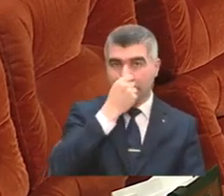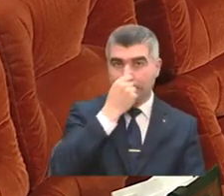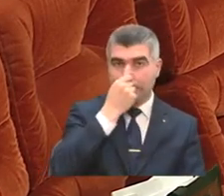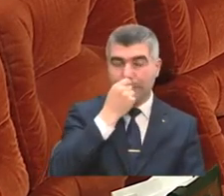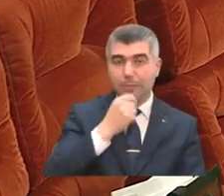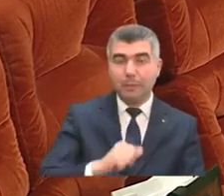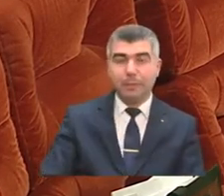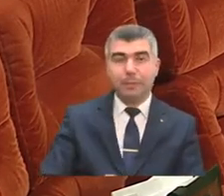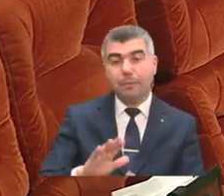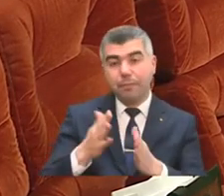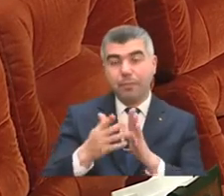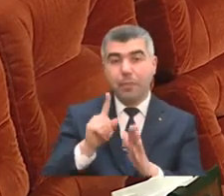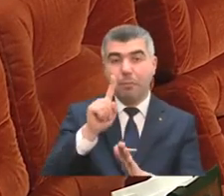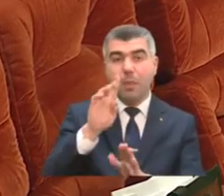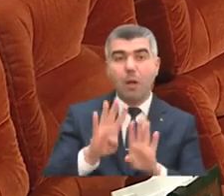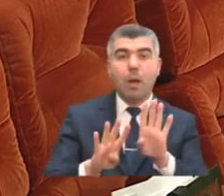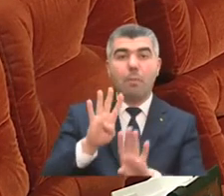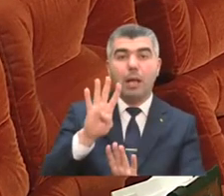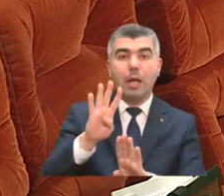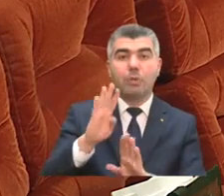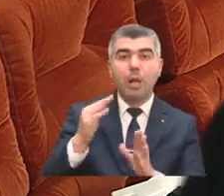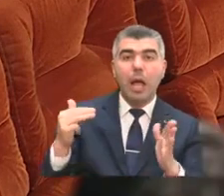سجلنا 114,000 حادثة سير،